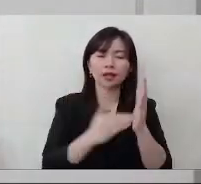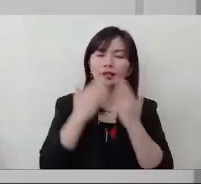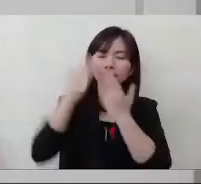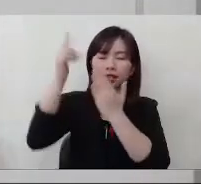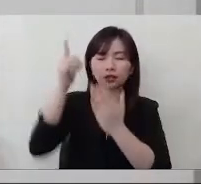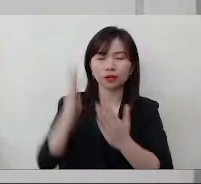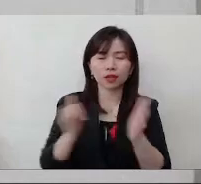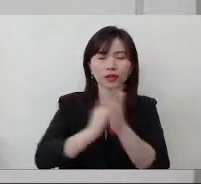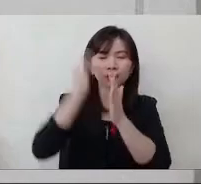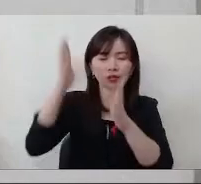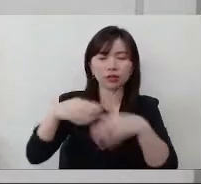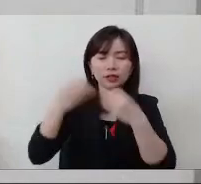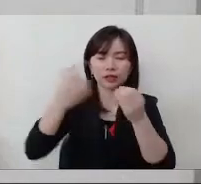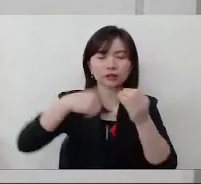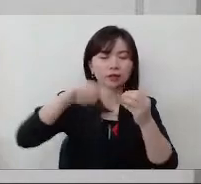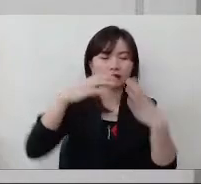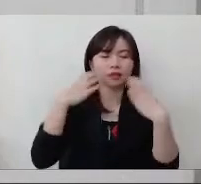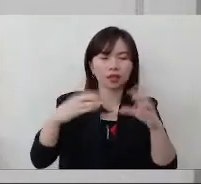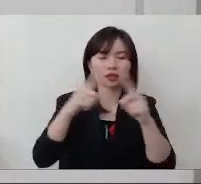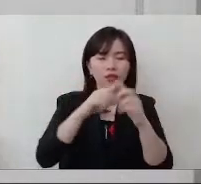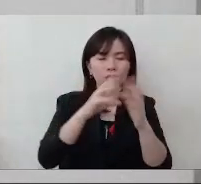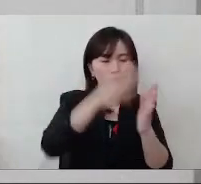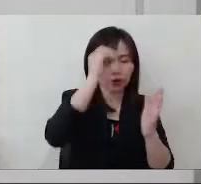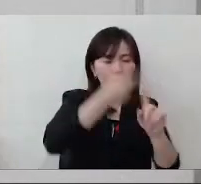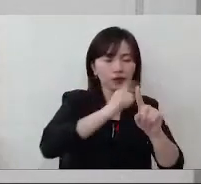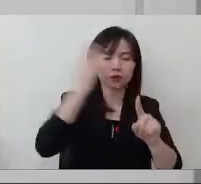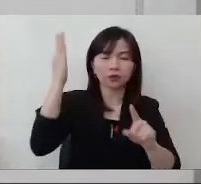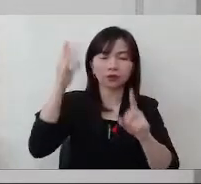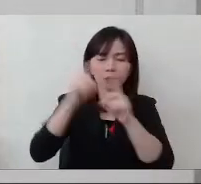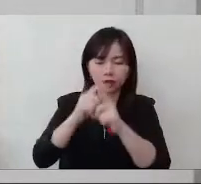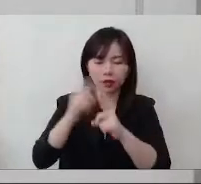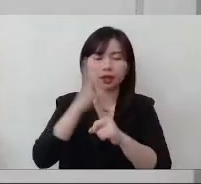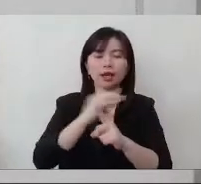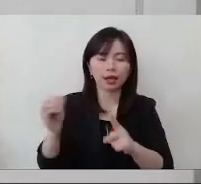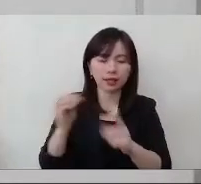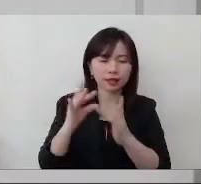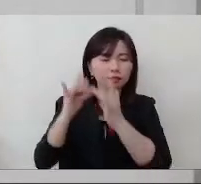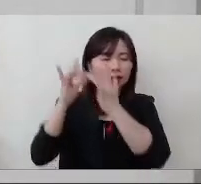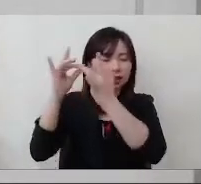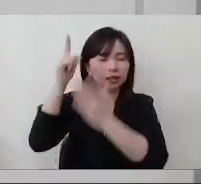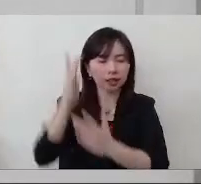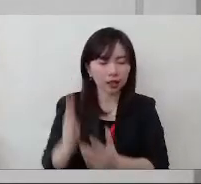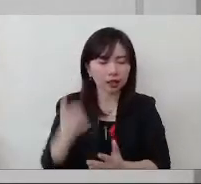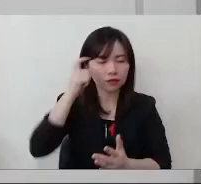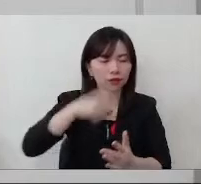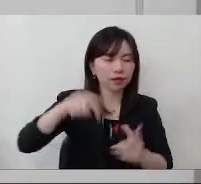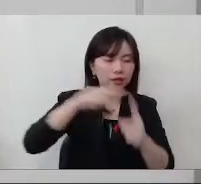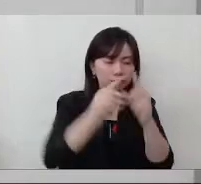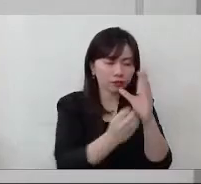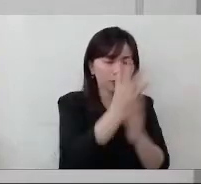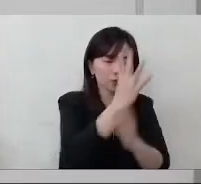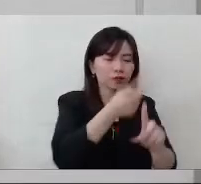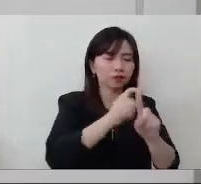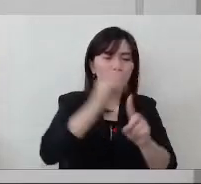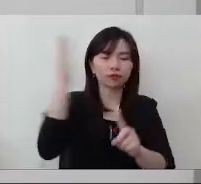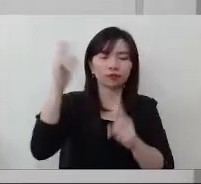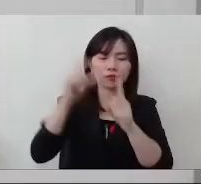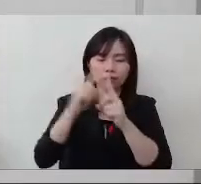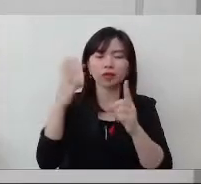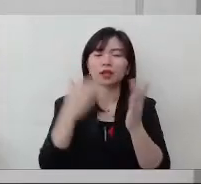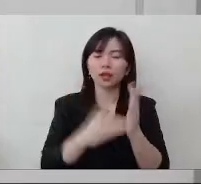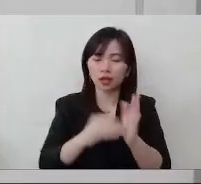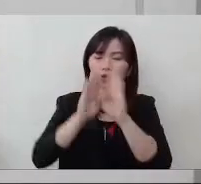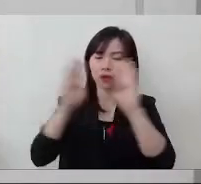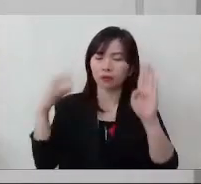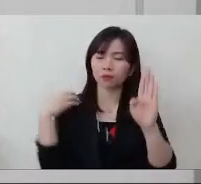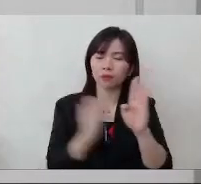pagkakataon ngayon po umaga na matuto mula po sa inyong salita, and higit sa lahat, Panginoon, ay lumago mula po sa inyong salita. Open our hearts,